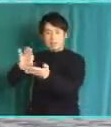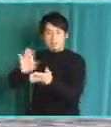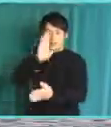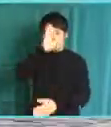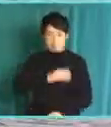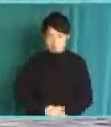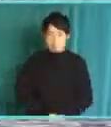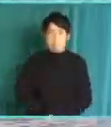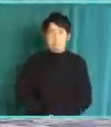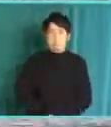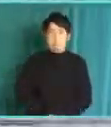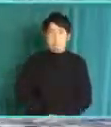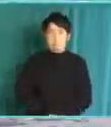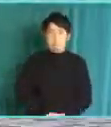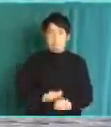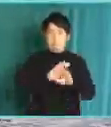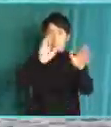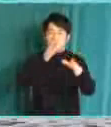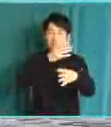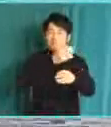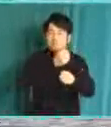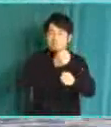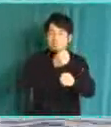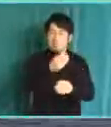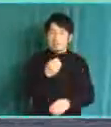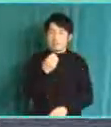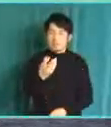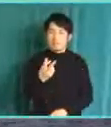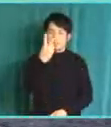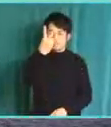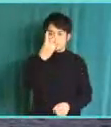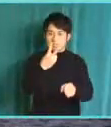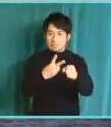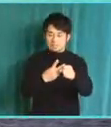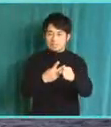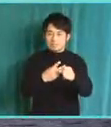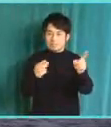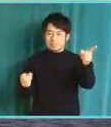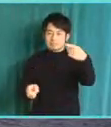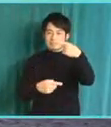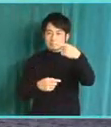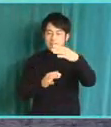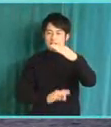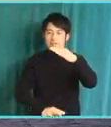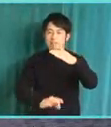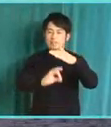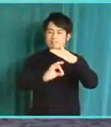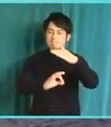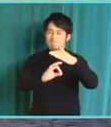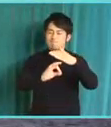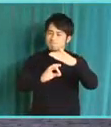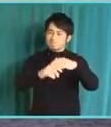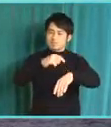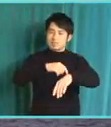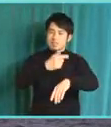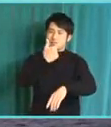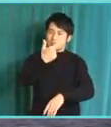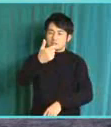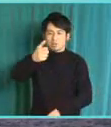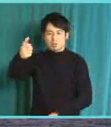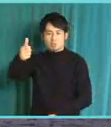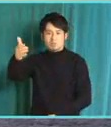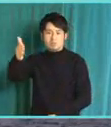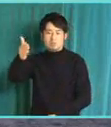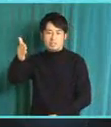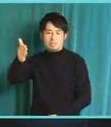はい、開催日時につきましては令和2年元旦初日の出から、始まる6時50分ごろ